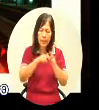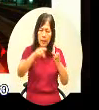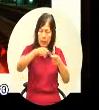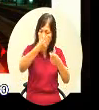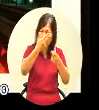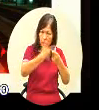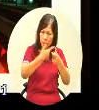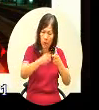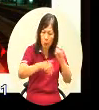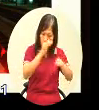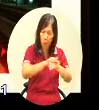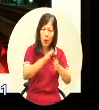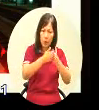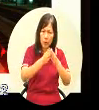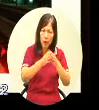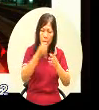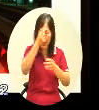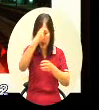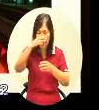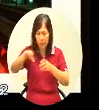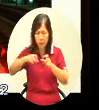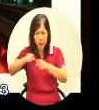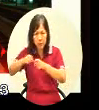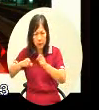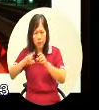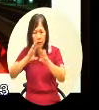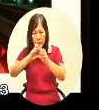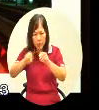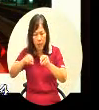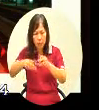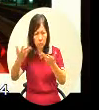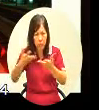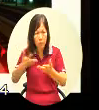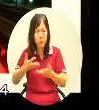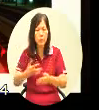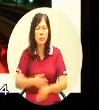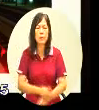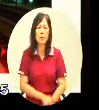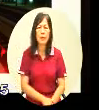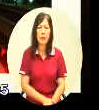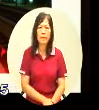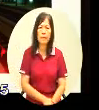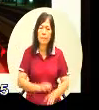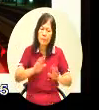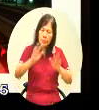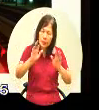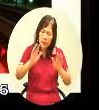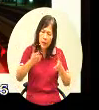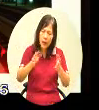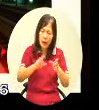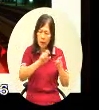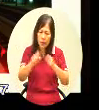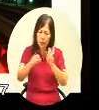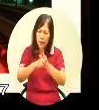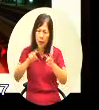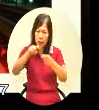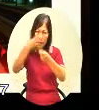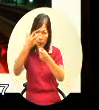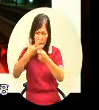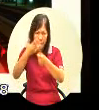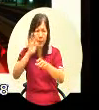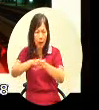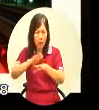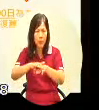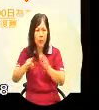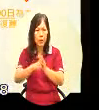要完工嘛，因为凤山计划一些土地的问题，那预计延到108年，那